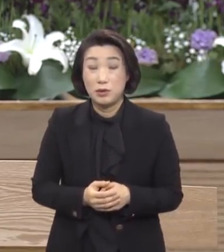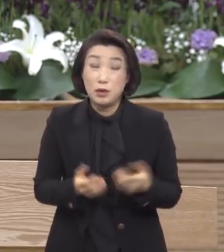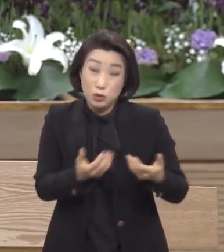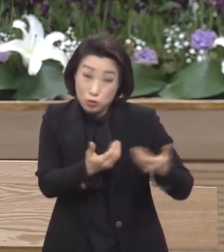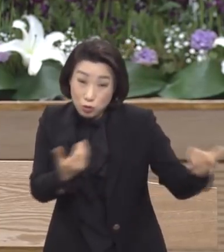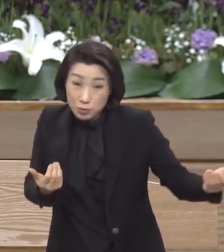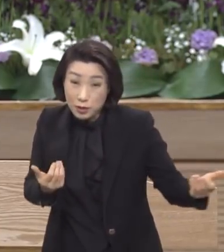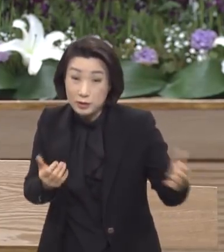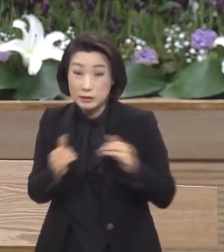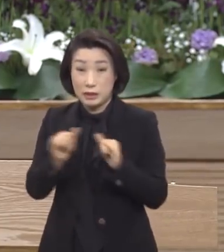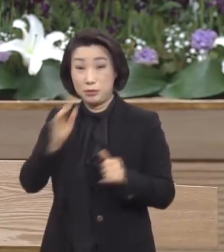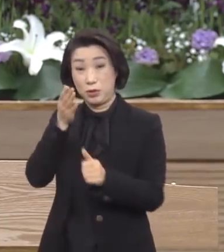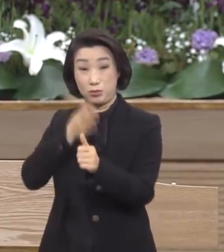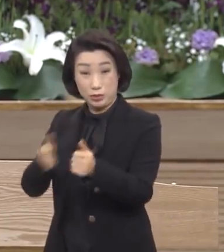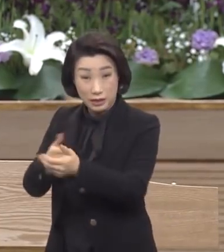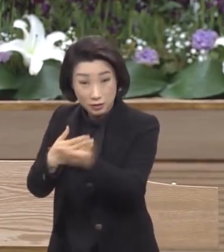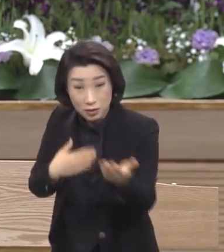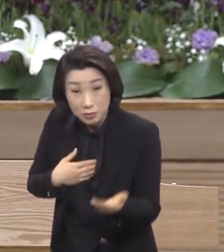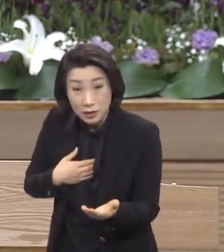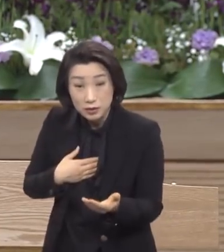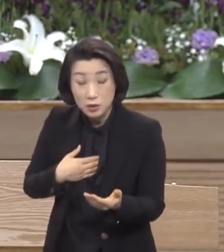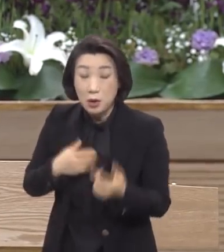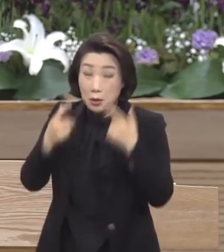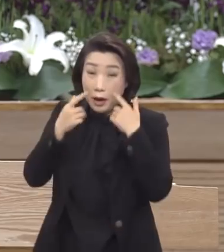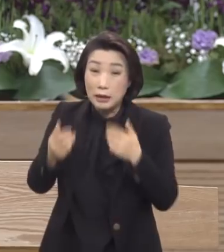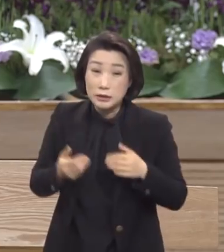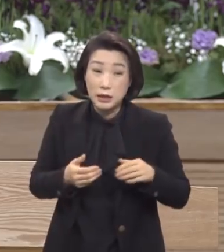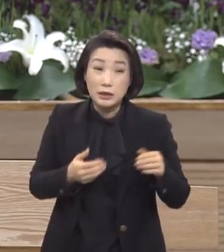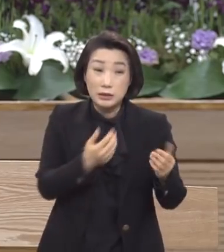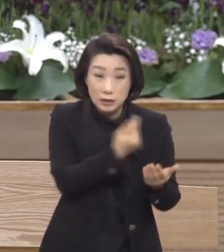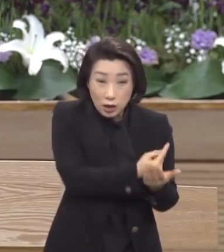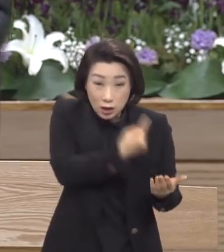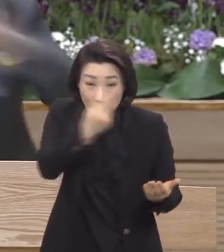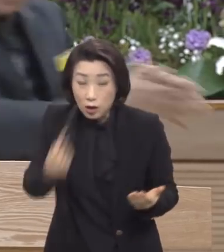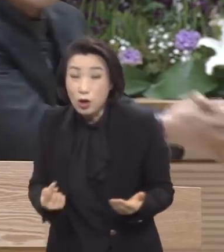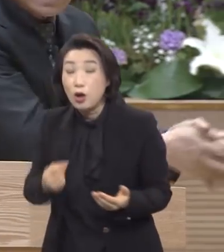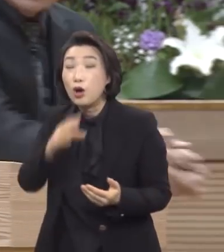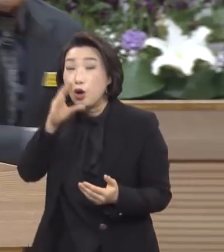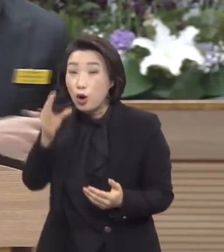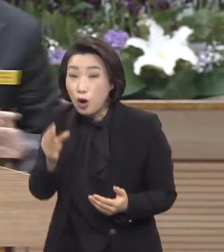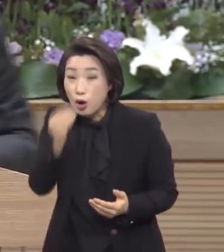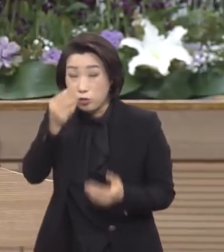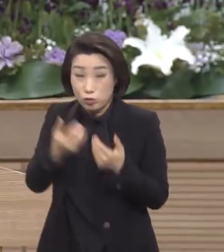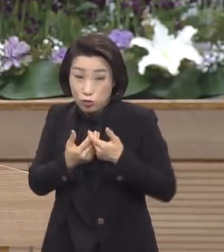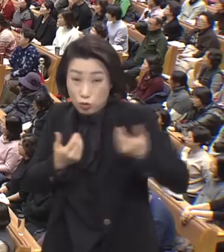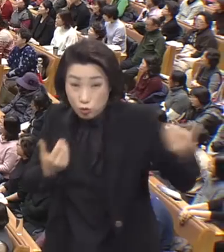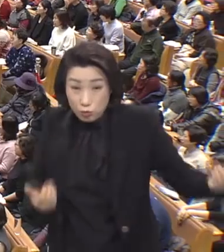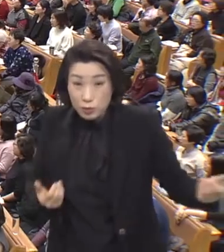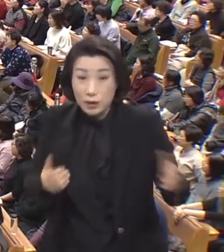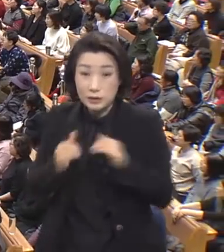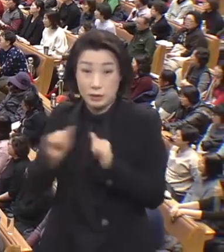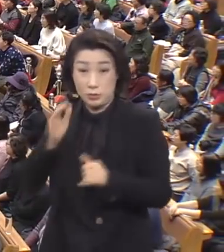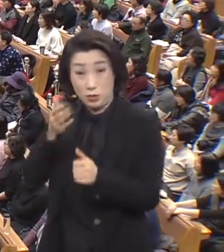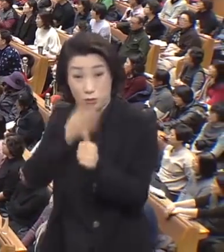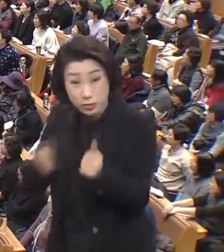구별된 사람이 되라 이 말이오. 확실하게 거룩함에 구별된 사람이 되라 이 말이오.